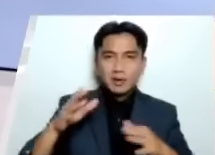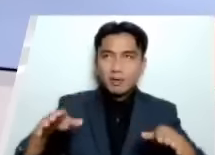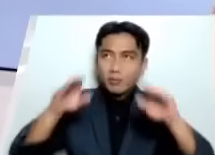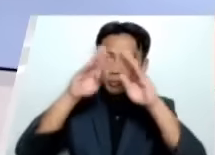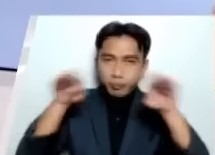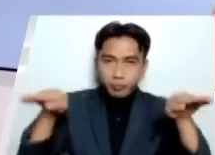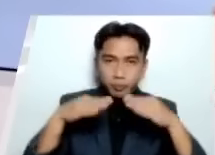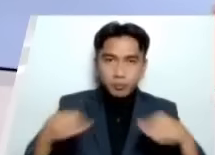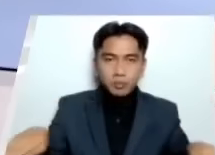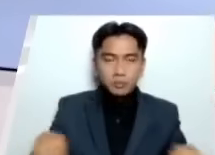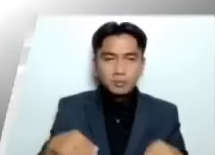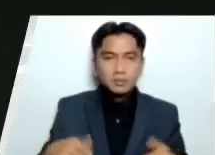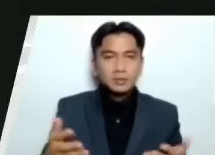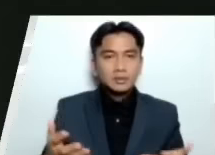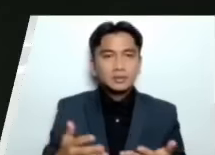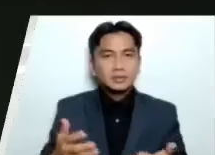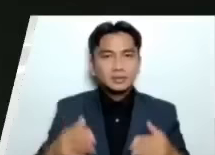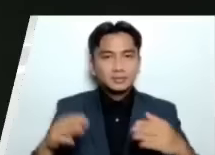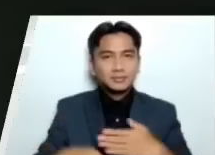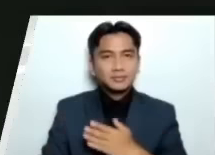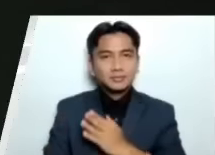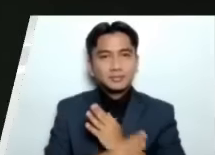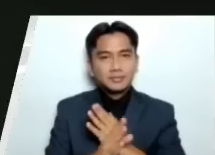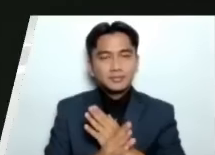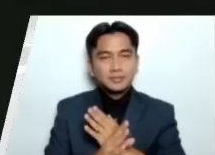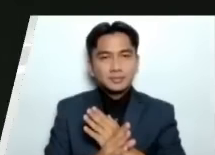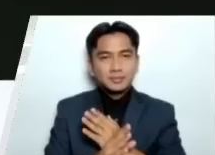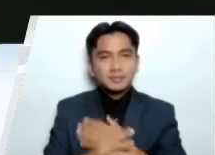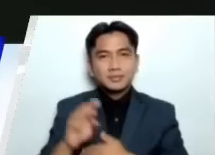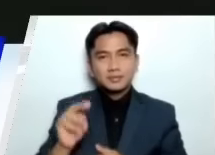City, Davao del Norte. Inabot ng mahigit